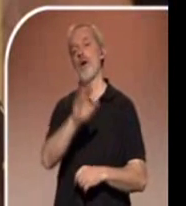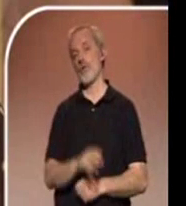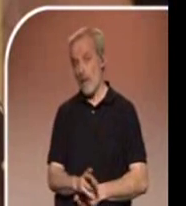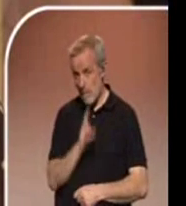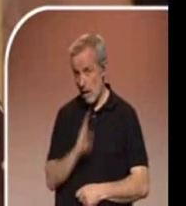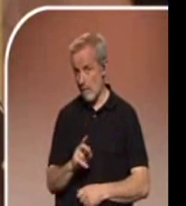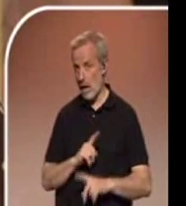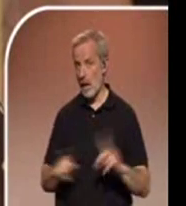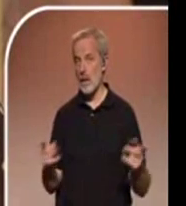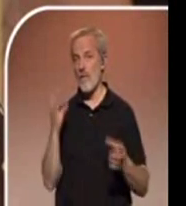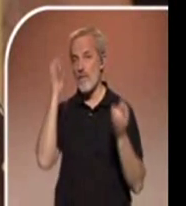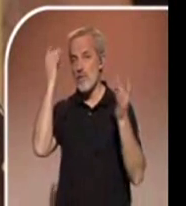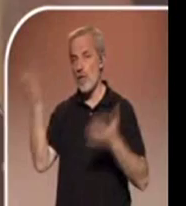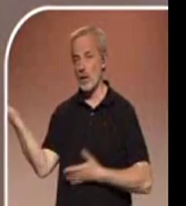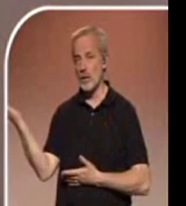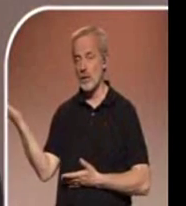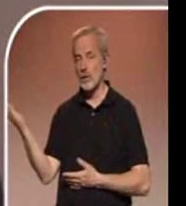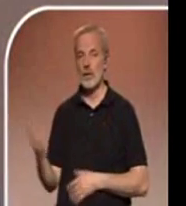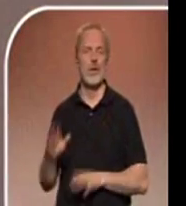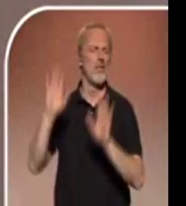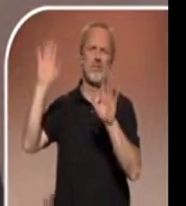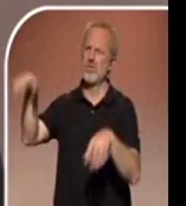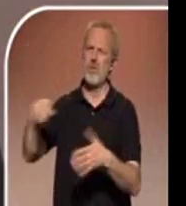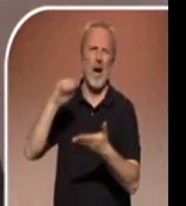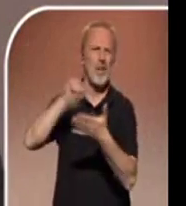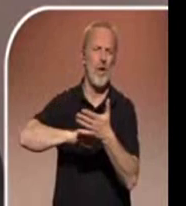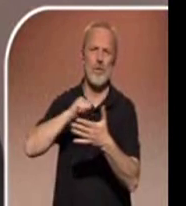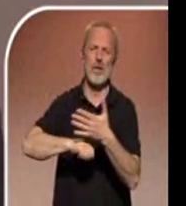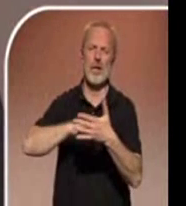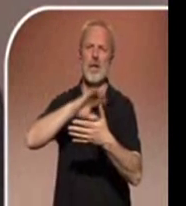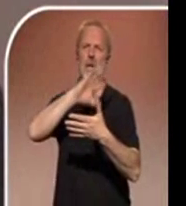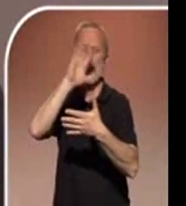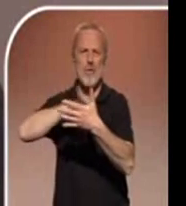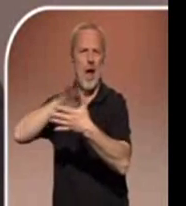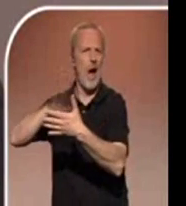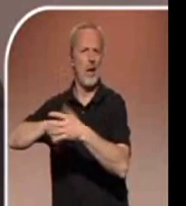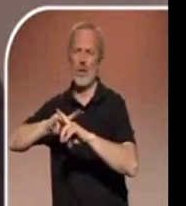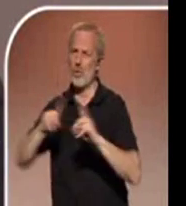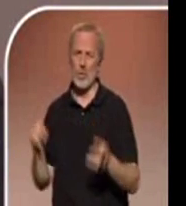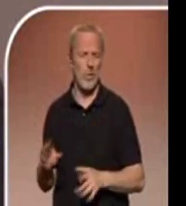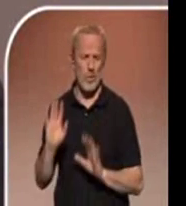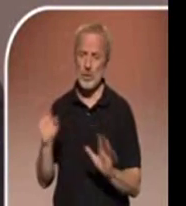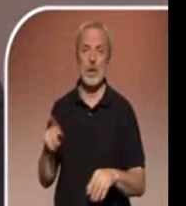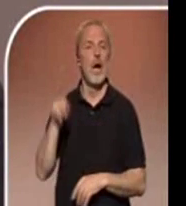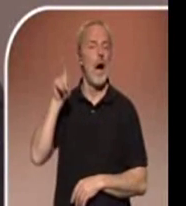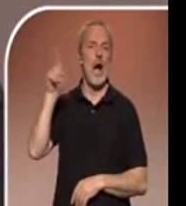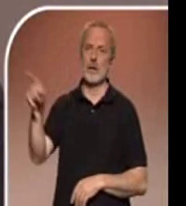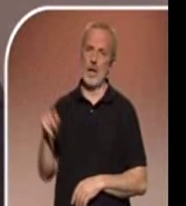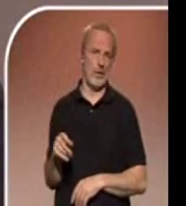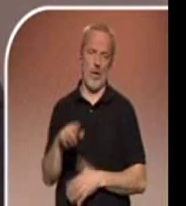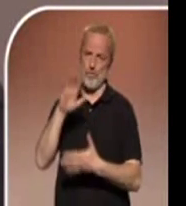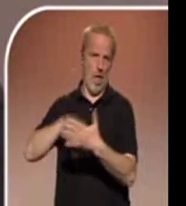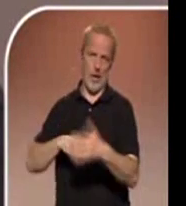co tam bylo? Tak článku je celá řada. Tento zmíněný nebyl příliš vydařený,